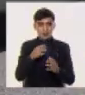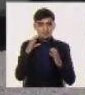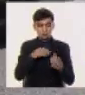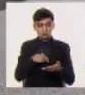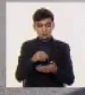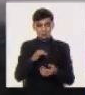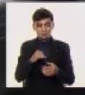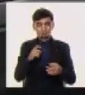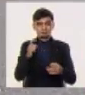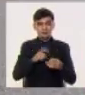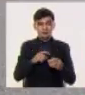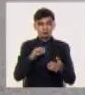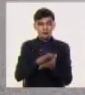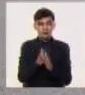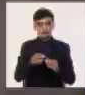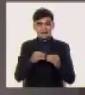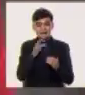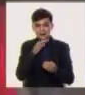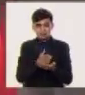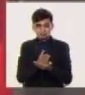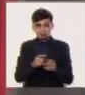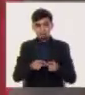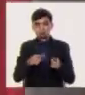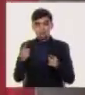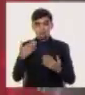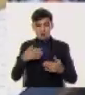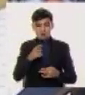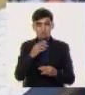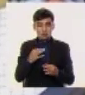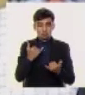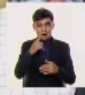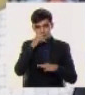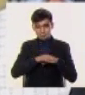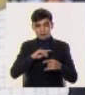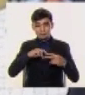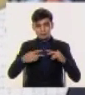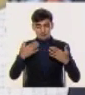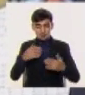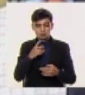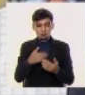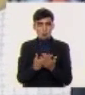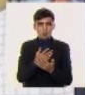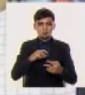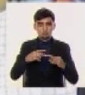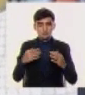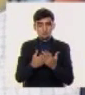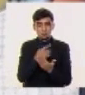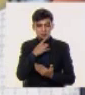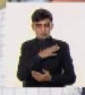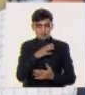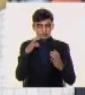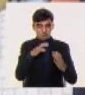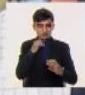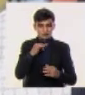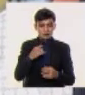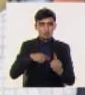с ними контракты на 10 лет. И вот сменился Аким, изменились и требования. Ну, со стороны Акимата о том, что мы должны